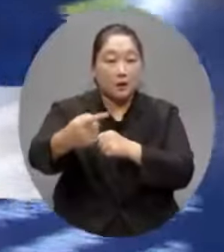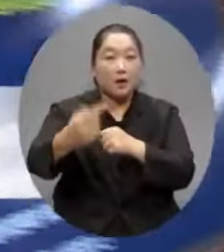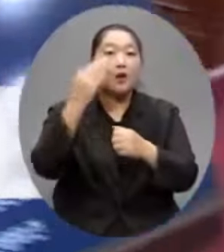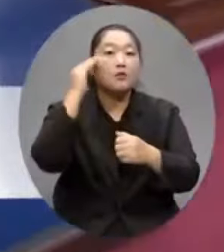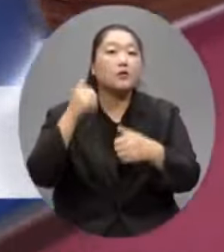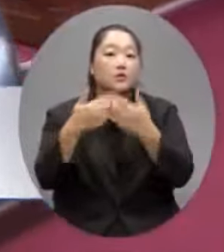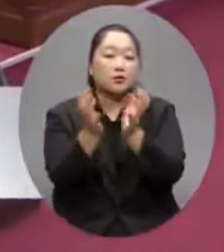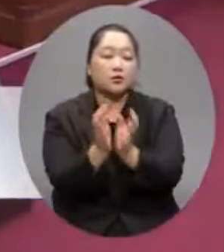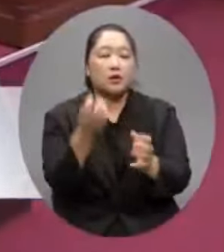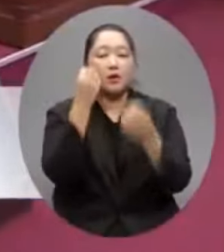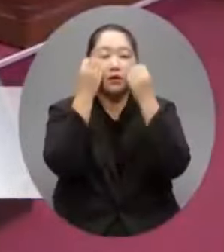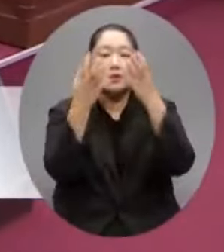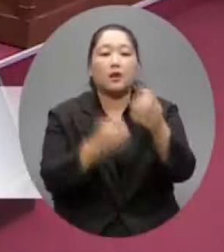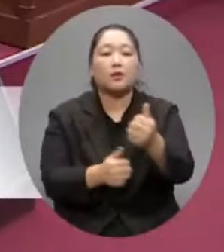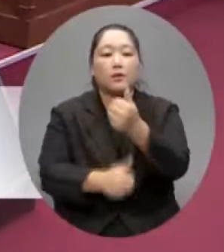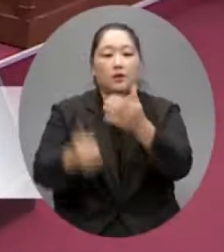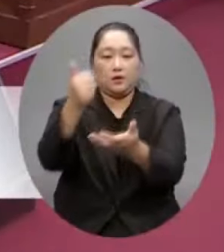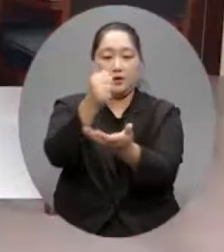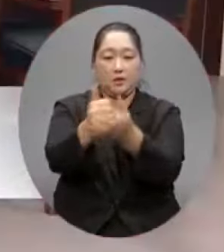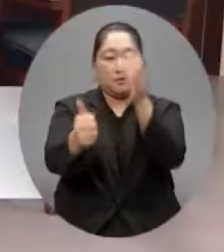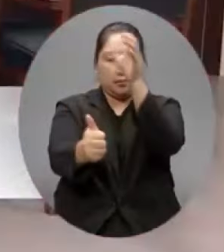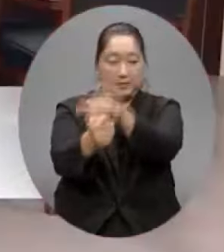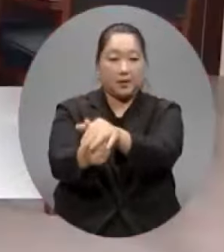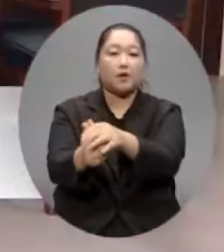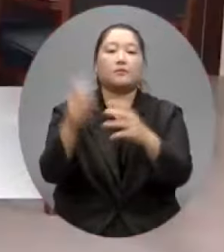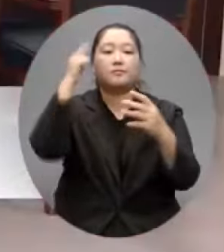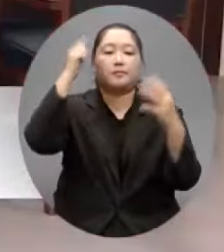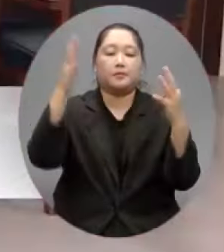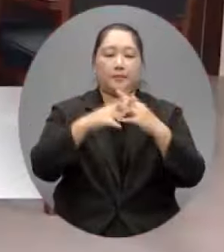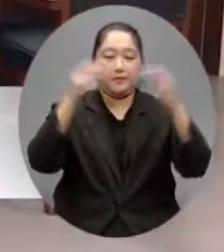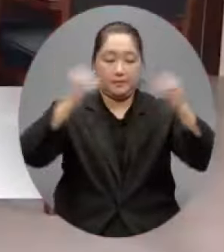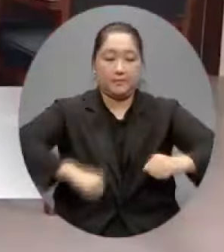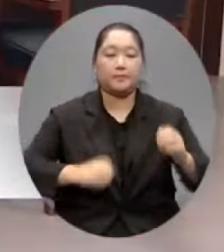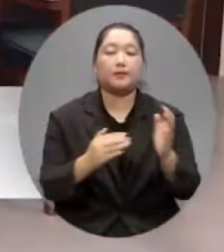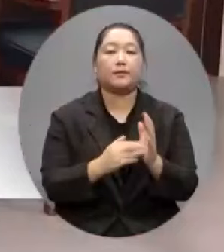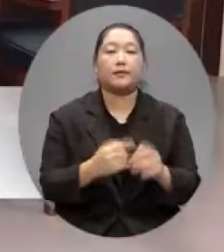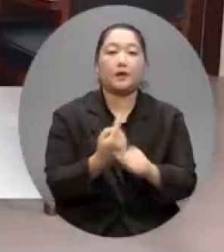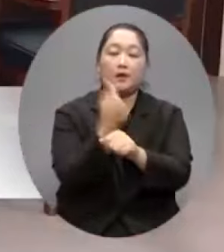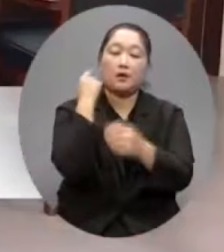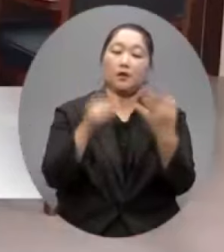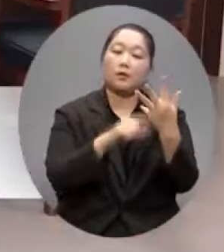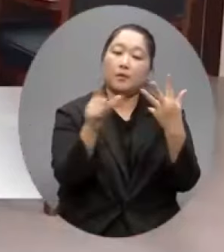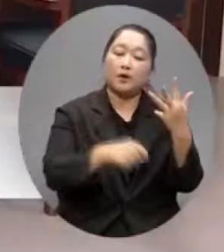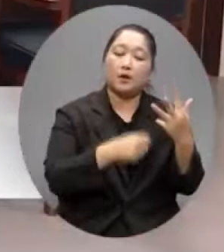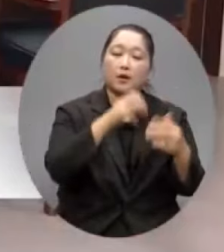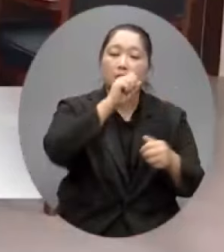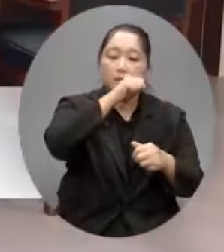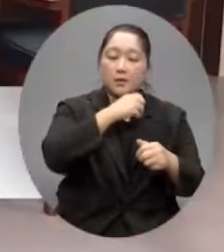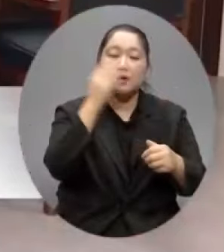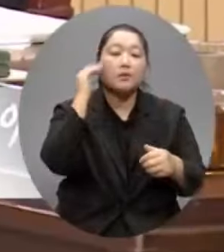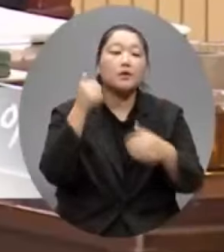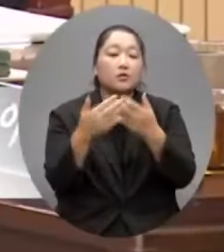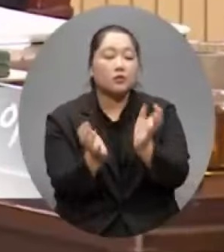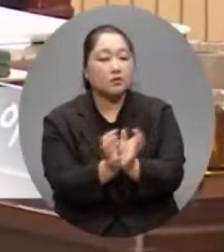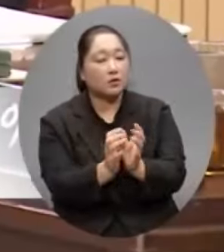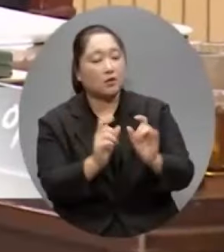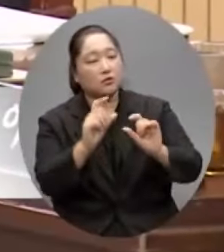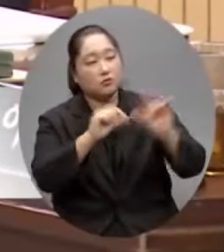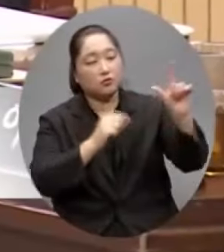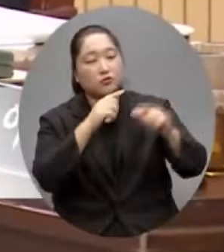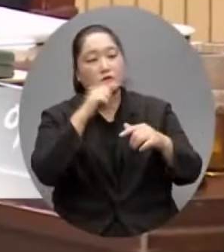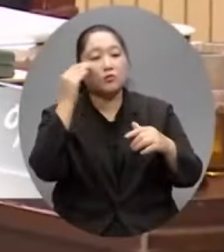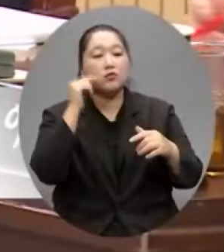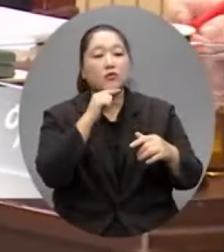새 예결위원장을 맡기로 합의했습니다. 지난해 8월 당시 민주당 예결위원들은 다수당인